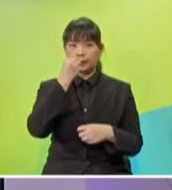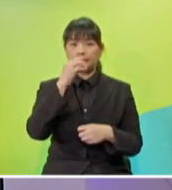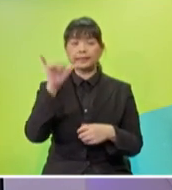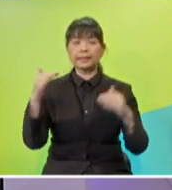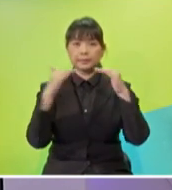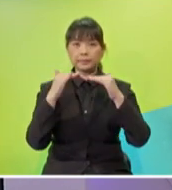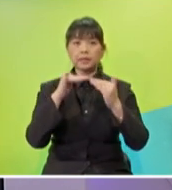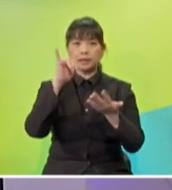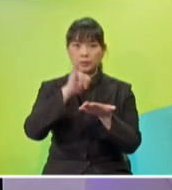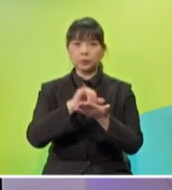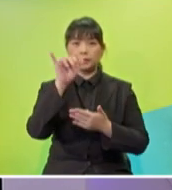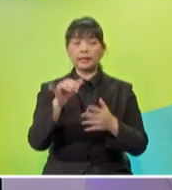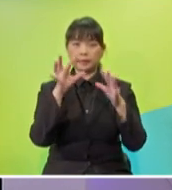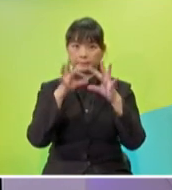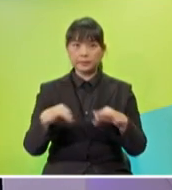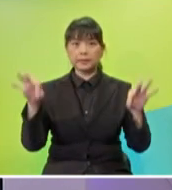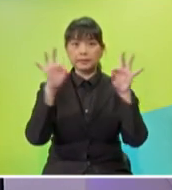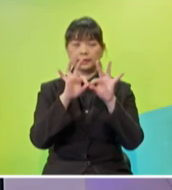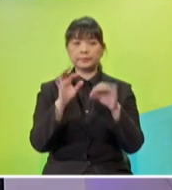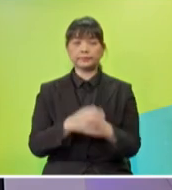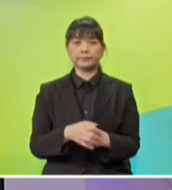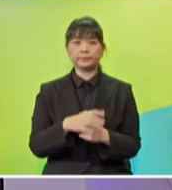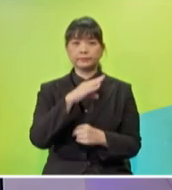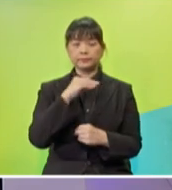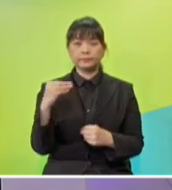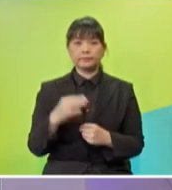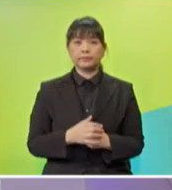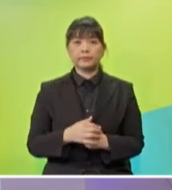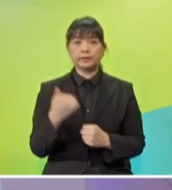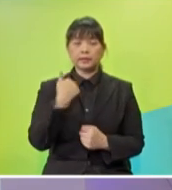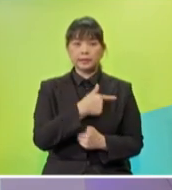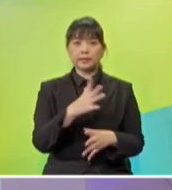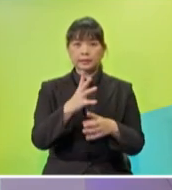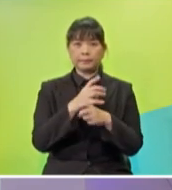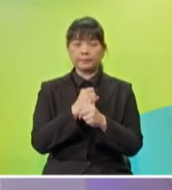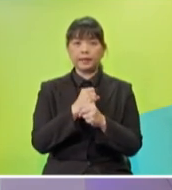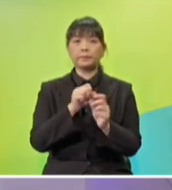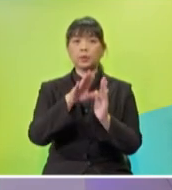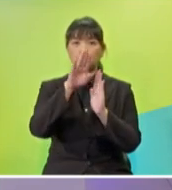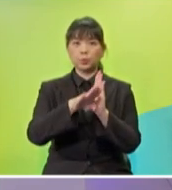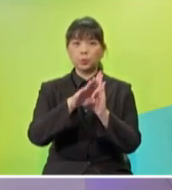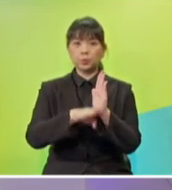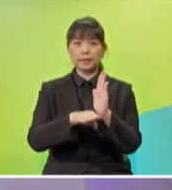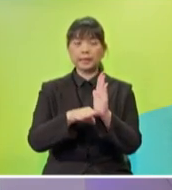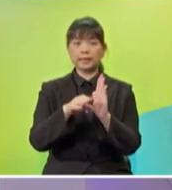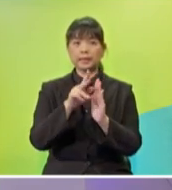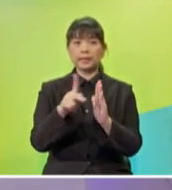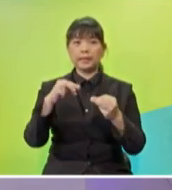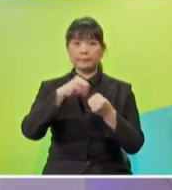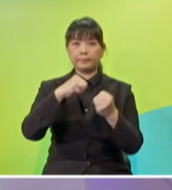itu yang penting dan seterusnya tidak dapat mengurangkan masalah